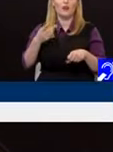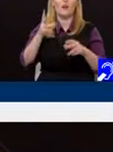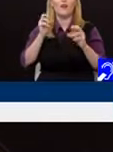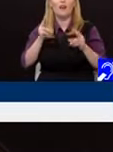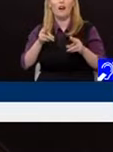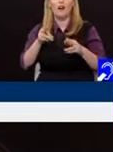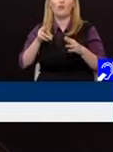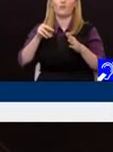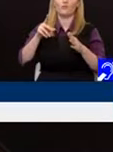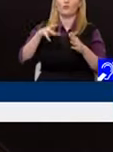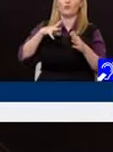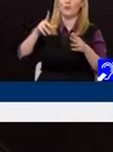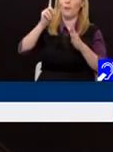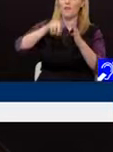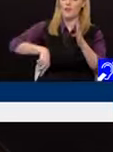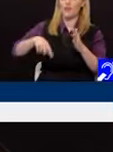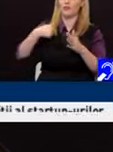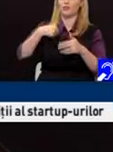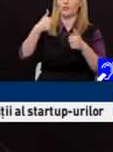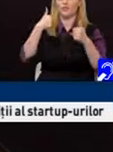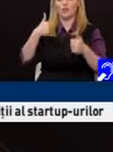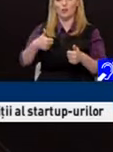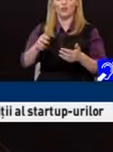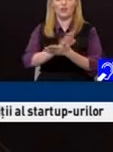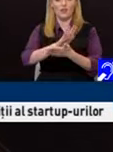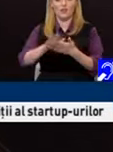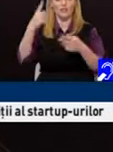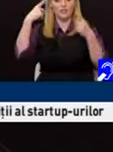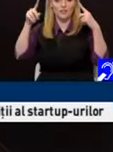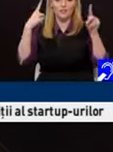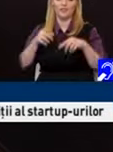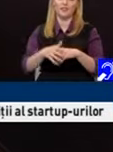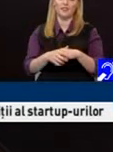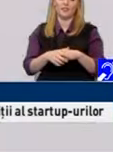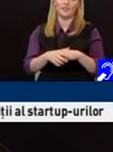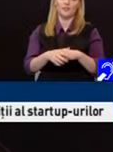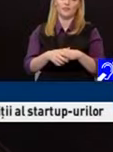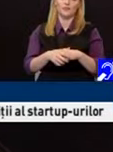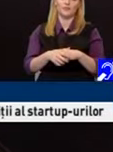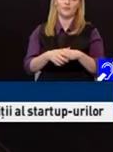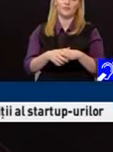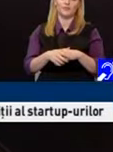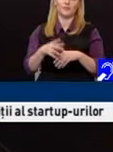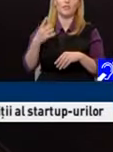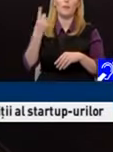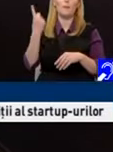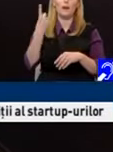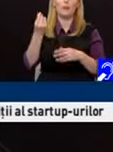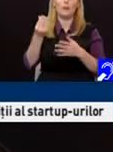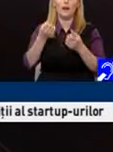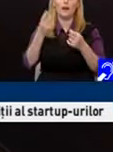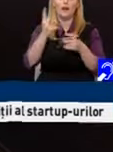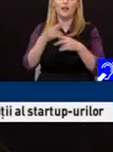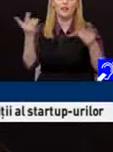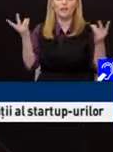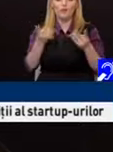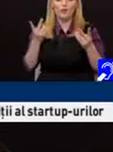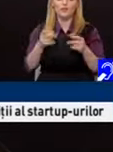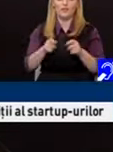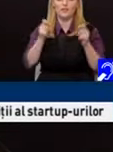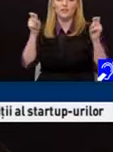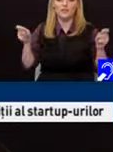că ar fi bine să lansăm un fond de susținere a startup-urilor micuți. Acei primii bani care ai nevoie ca să